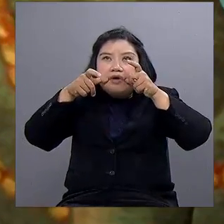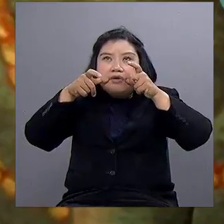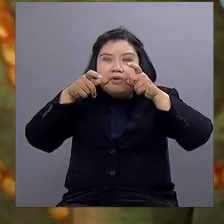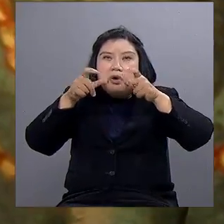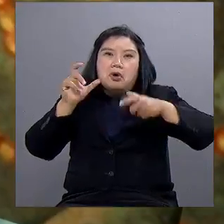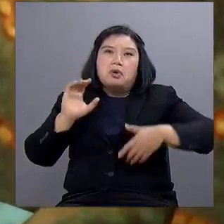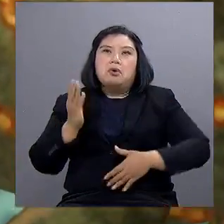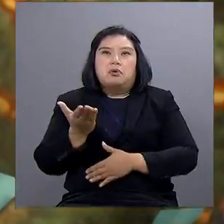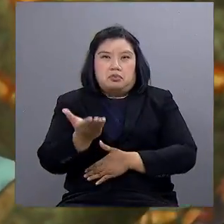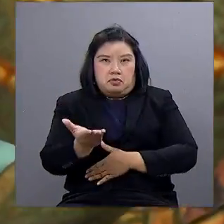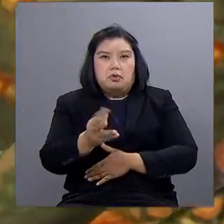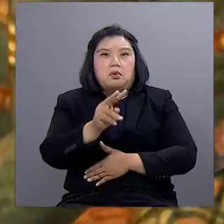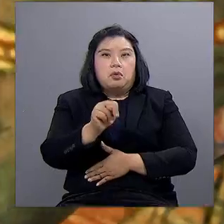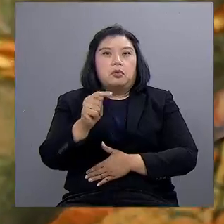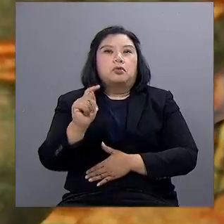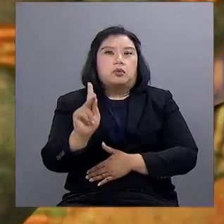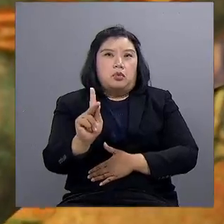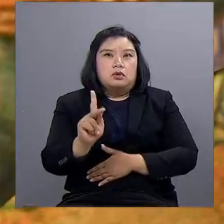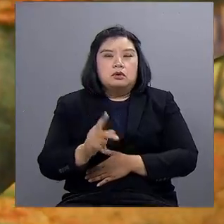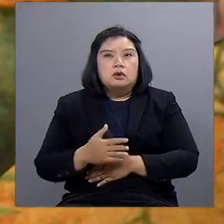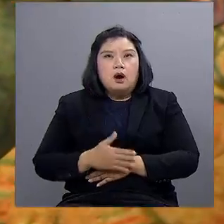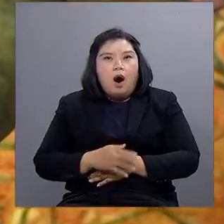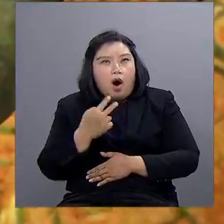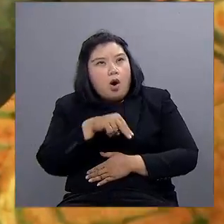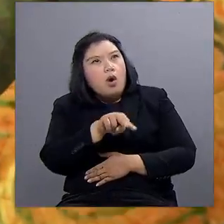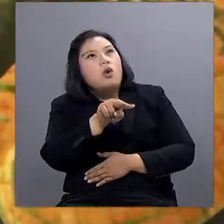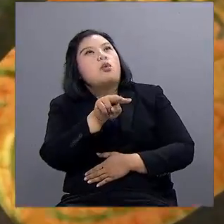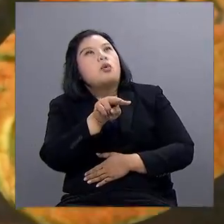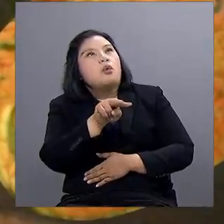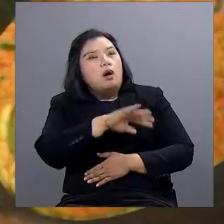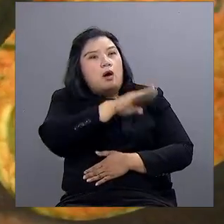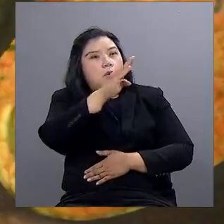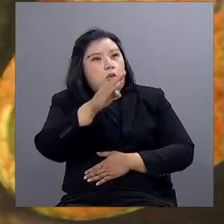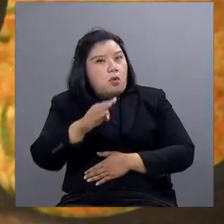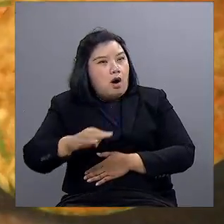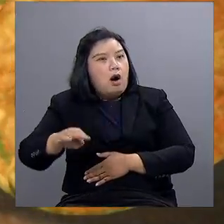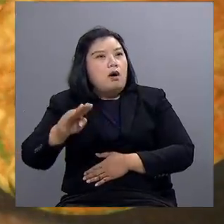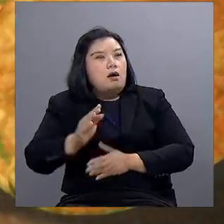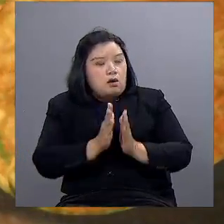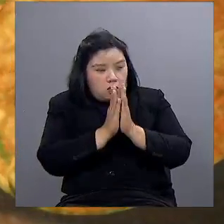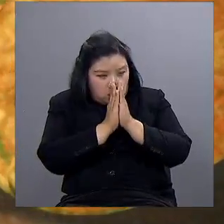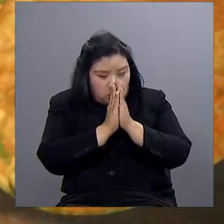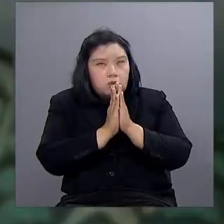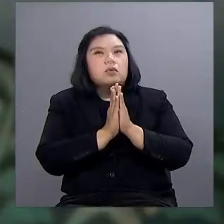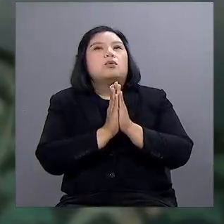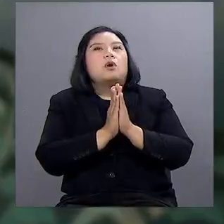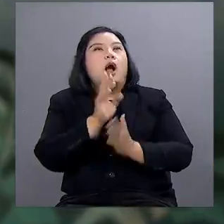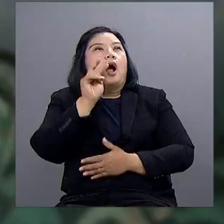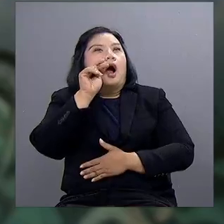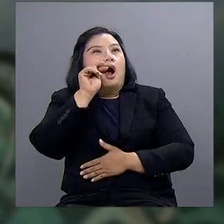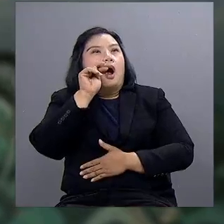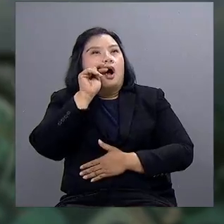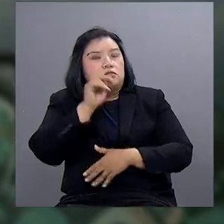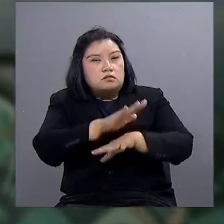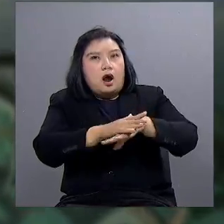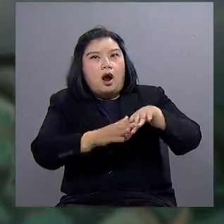นทกที่คอยก้มหมอบอยู่เชิงบันไดเขาไกรลาทำหน้าที่ตักน้ำล้างเท้าเหล่าเทวดาที่มาเข้าเฝ้าพระ